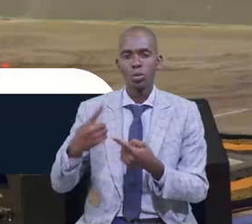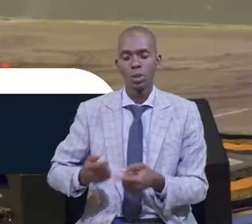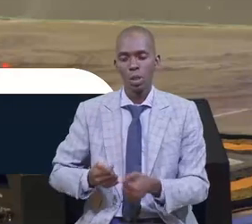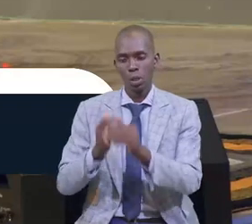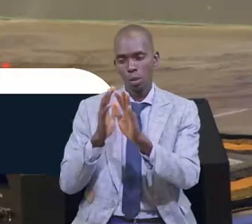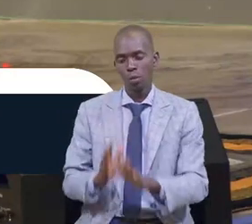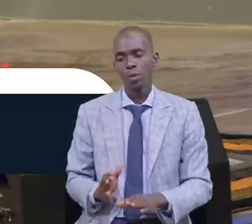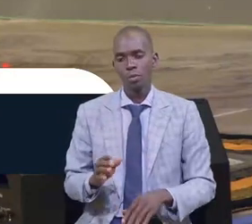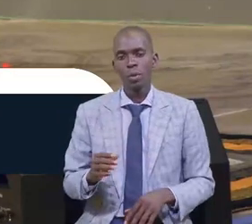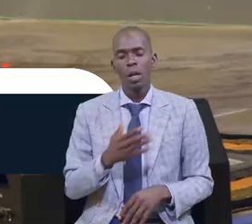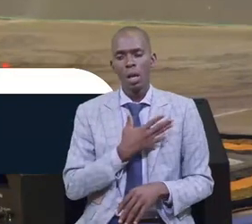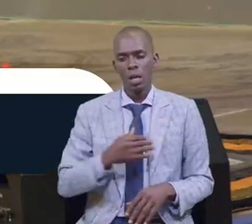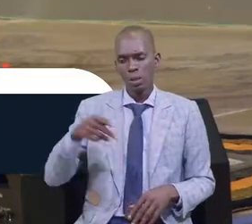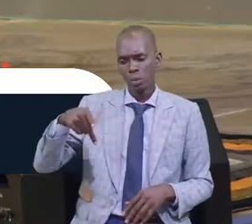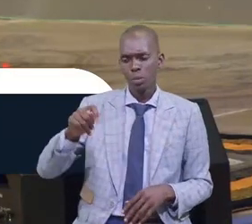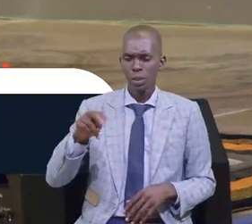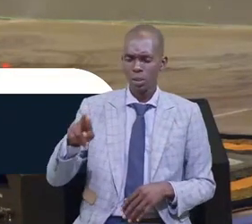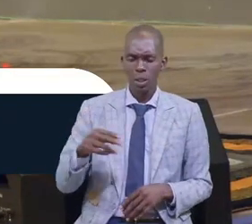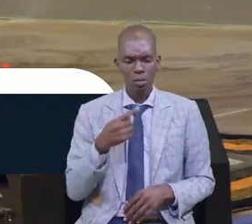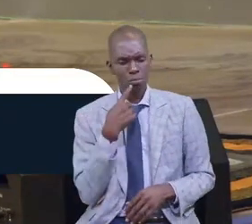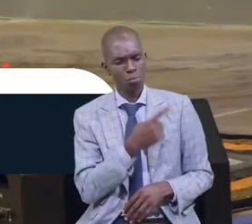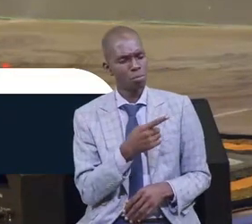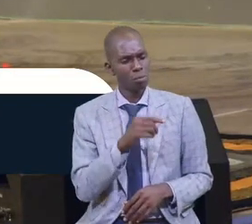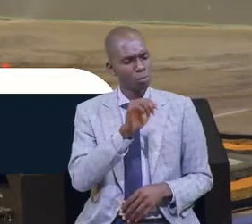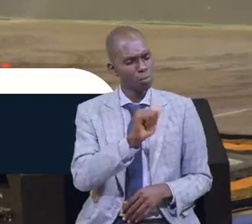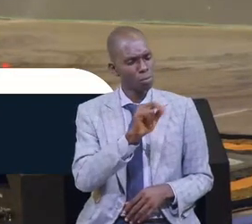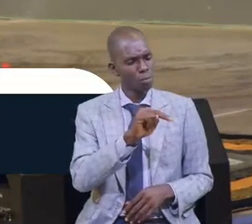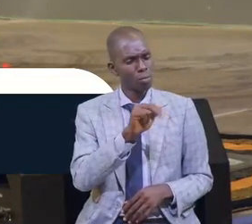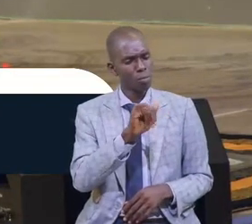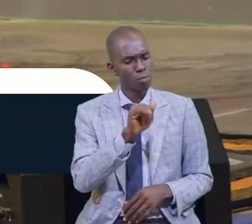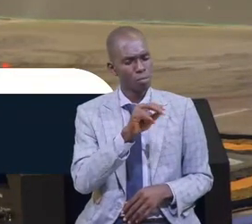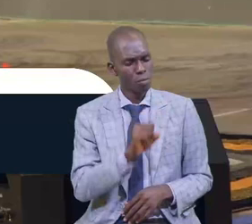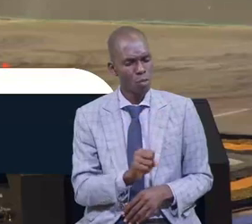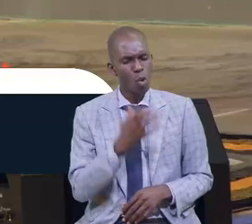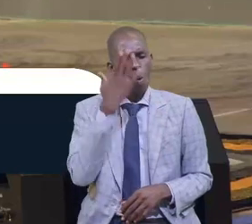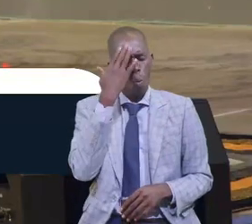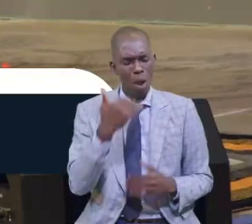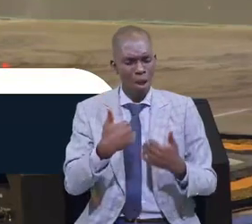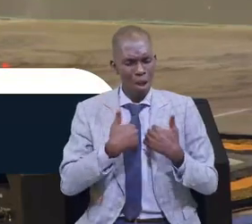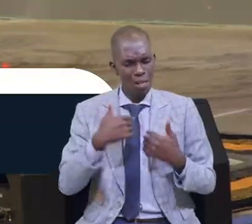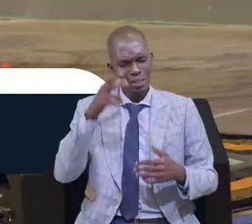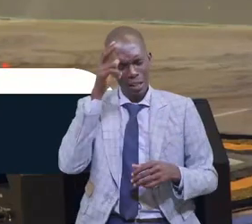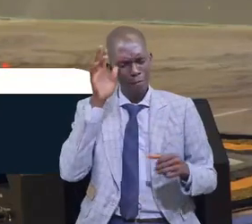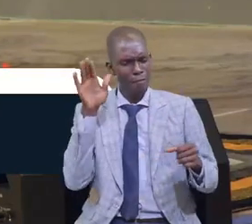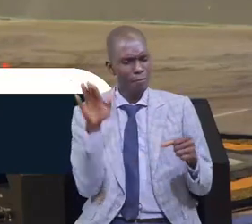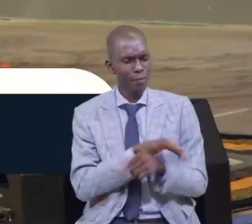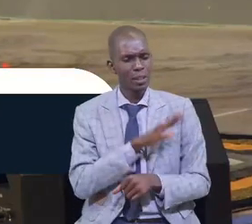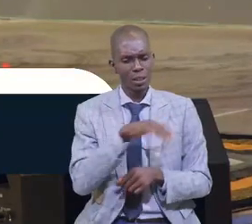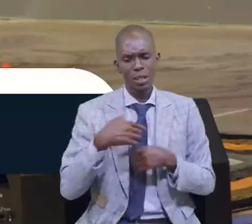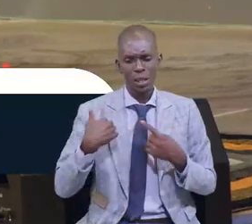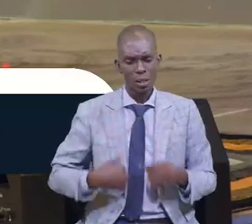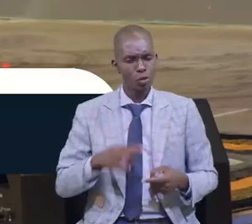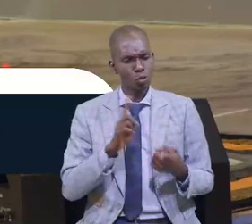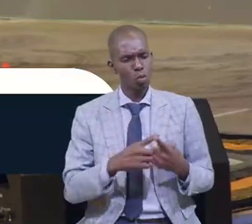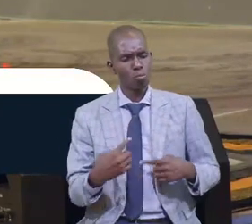apôtres. Pierre lui dit à Anania, pourquoi Satan a-t-il rempli ton